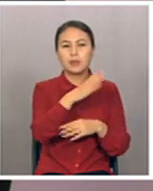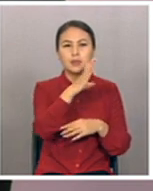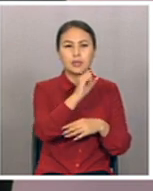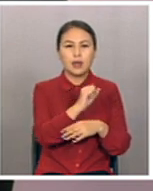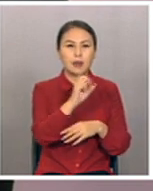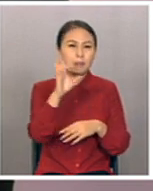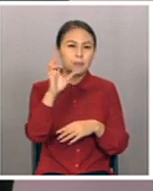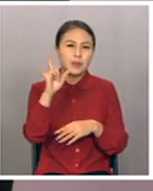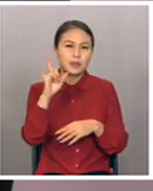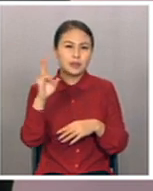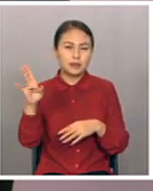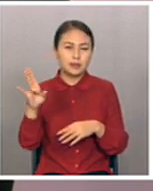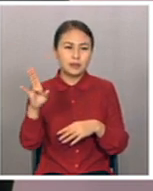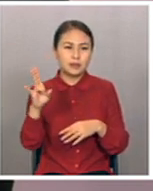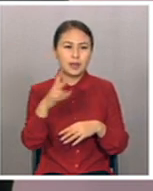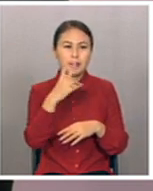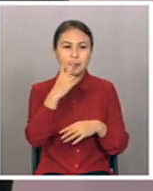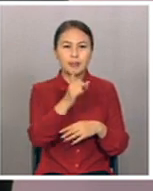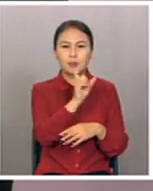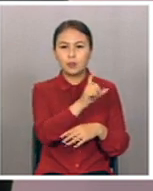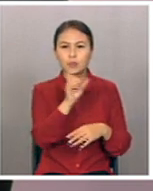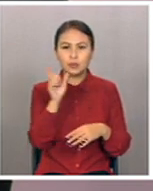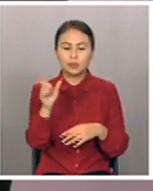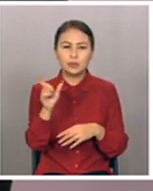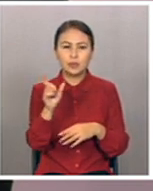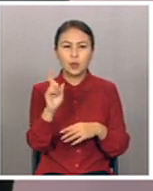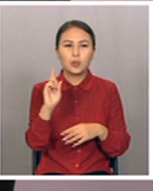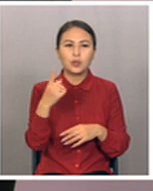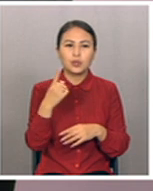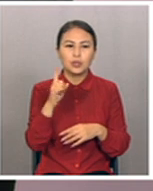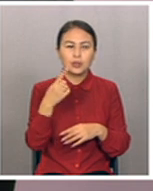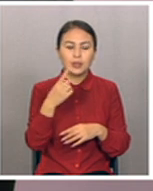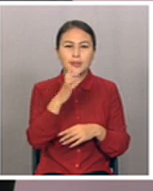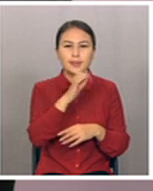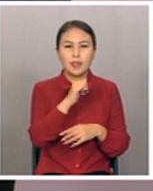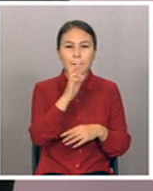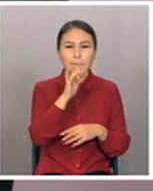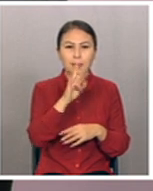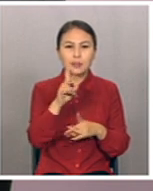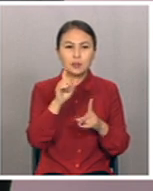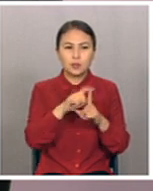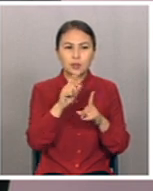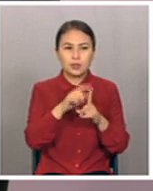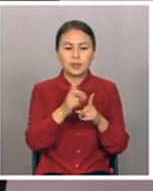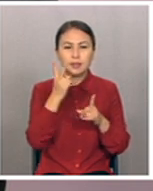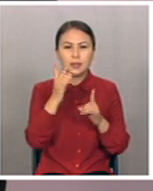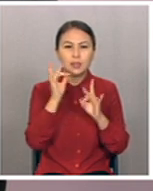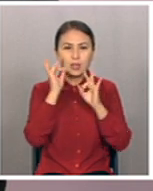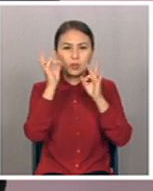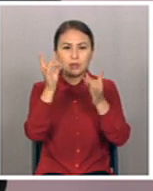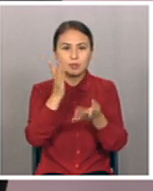Са-бын. Екі буын. Өйткені сабын сөзінде екі дауысты